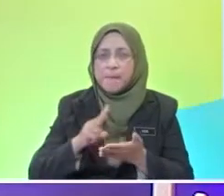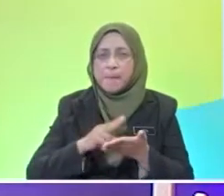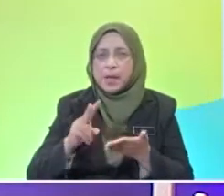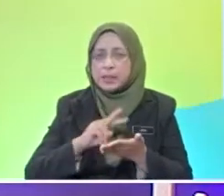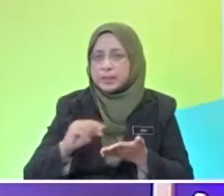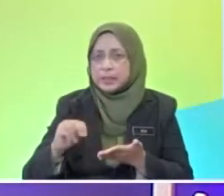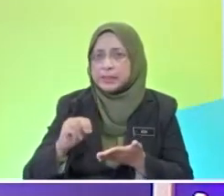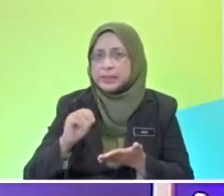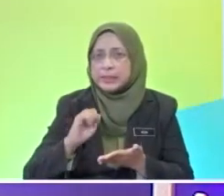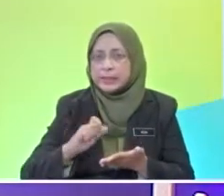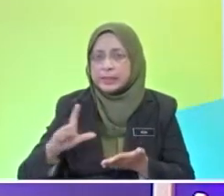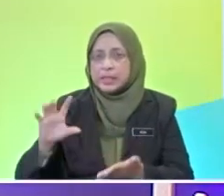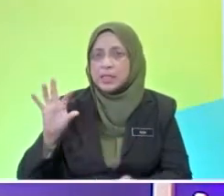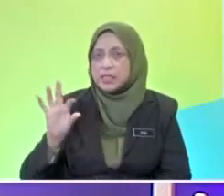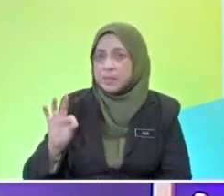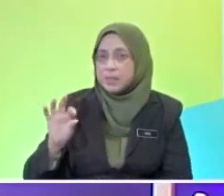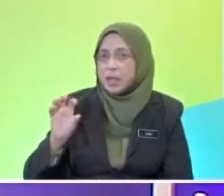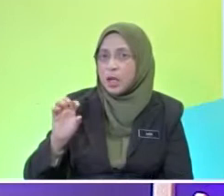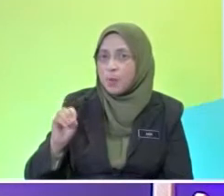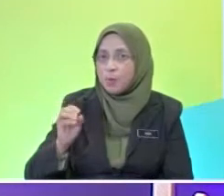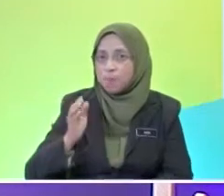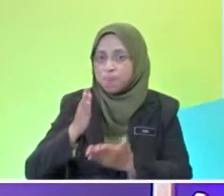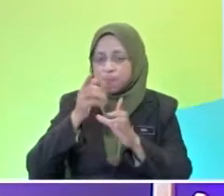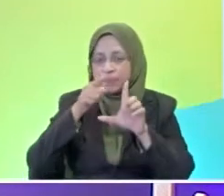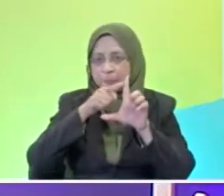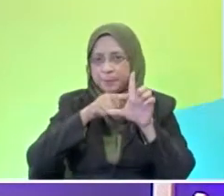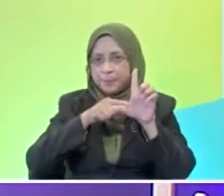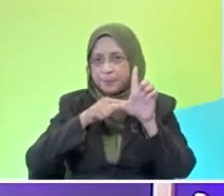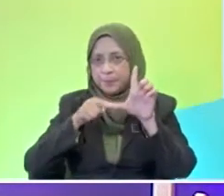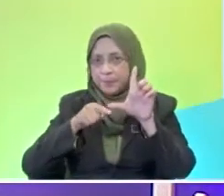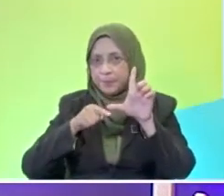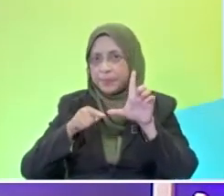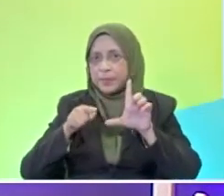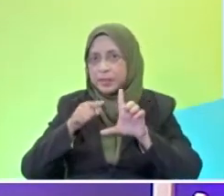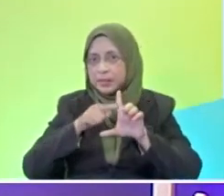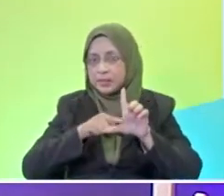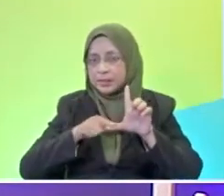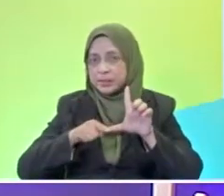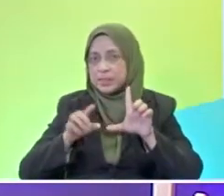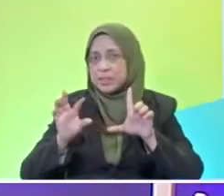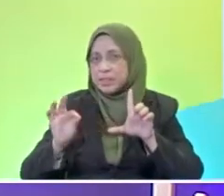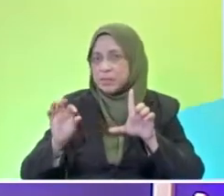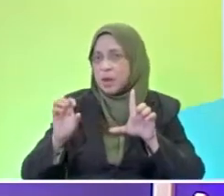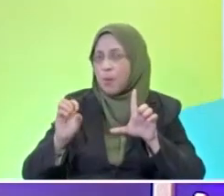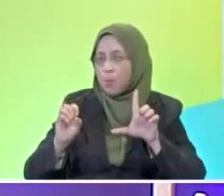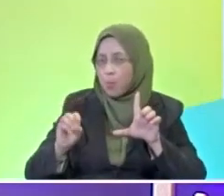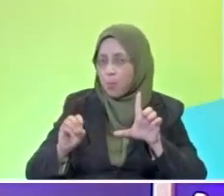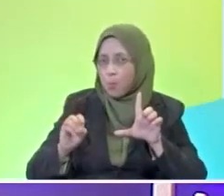ialah 90 darjah, dan kalau dia terbuka luas dia punya satu sudut ni ialah